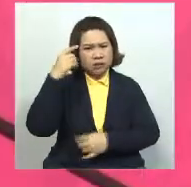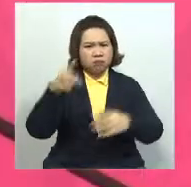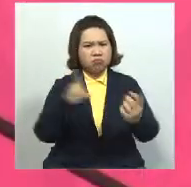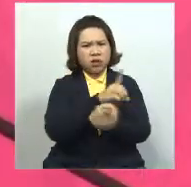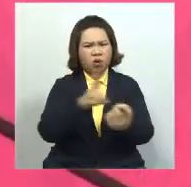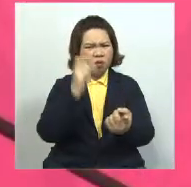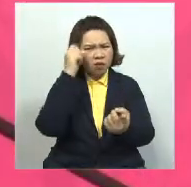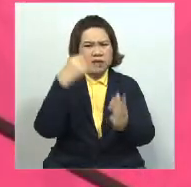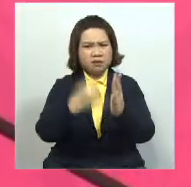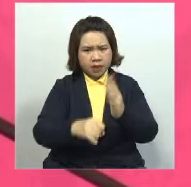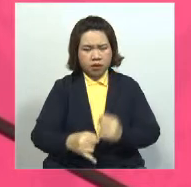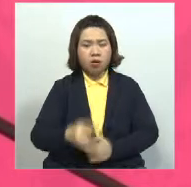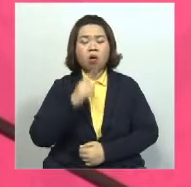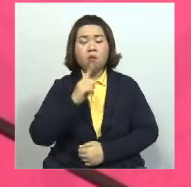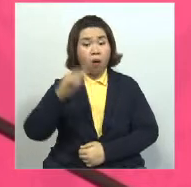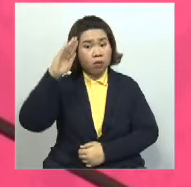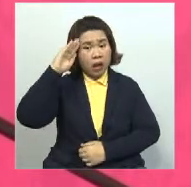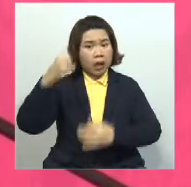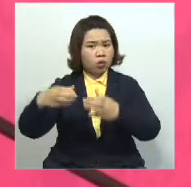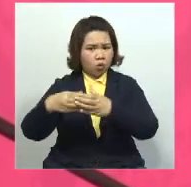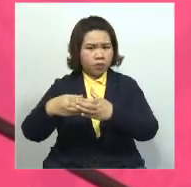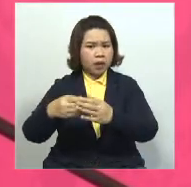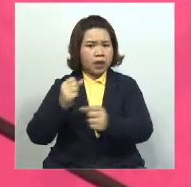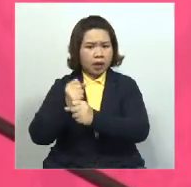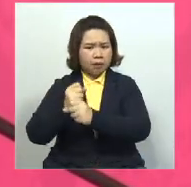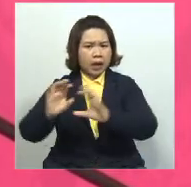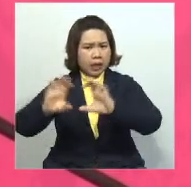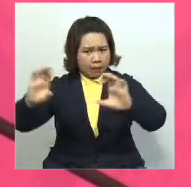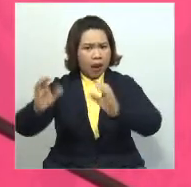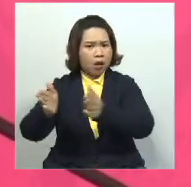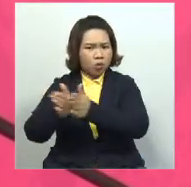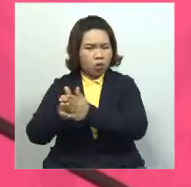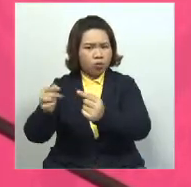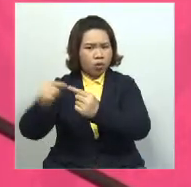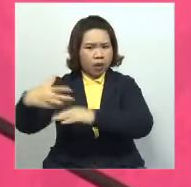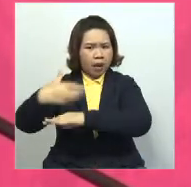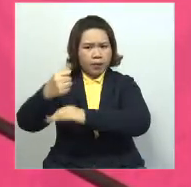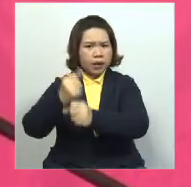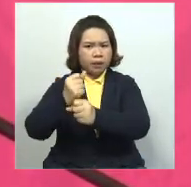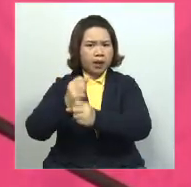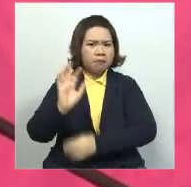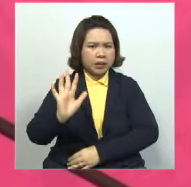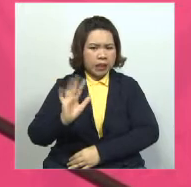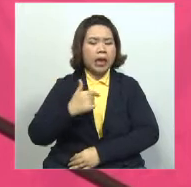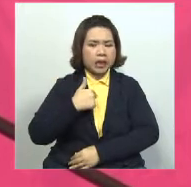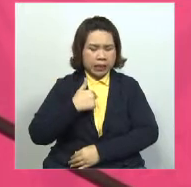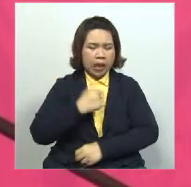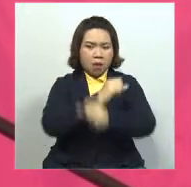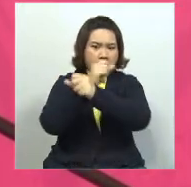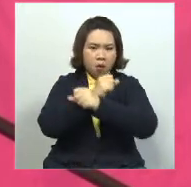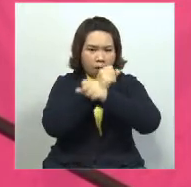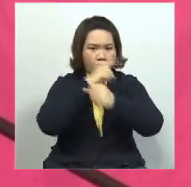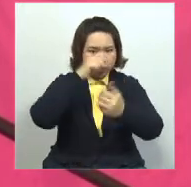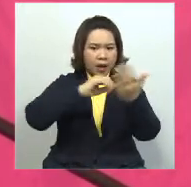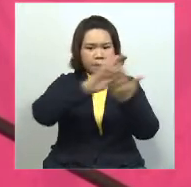ในสังคมโดยเฉพาะในจุดยืนของกองทัพที่เป็นหน่วยงานของรัฐบาลแต่ไม่ได้ทำงานการเมืองโดยพร้อมจะอยู่เคียงข้างปกป้องประเ